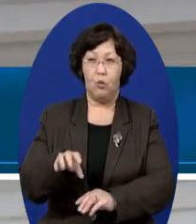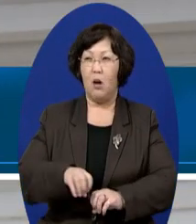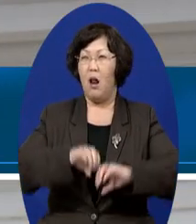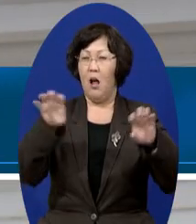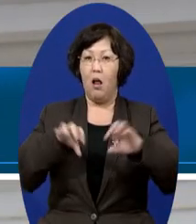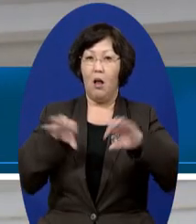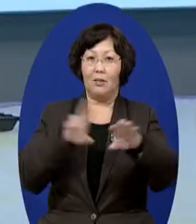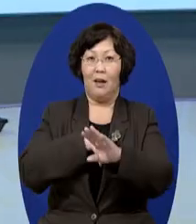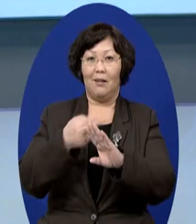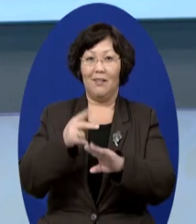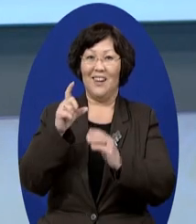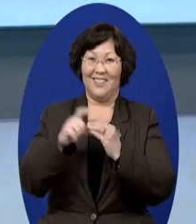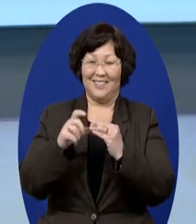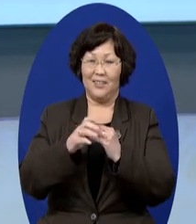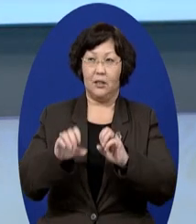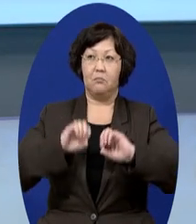төвлөрүүлнэ.